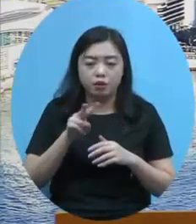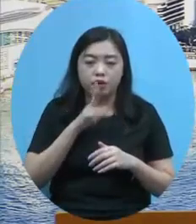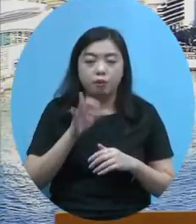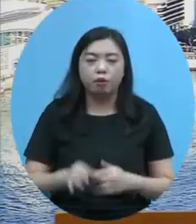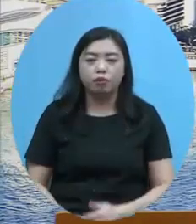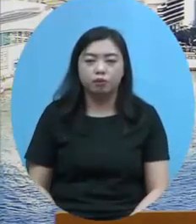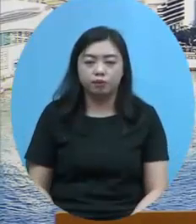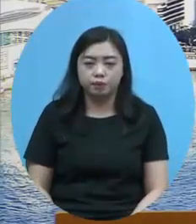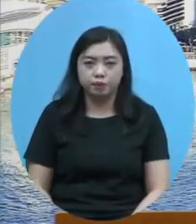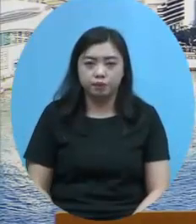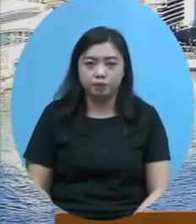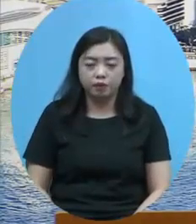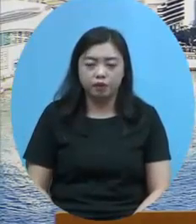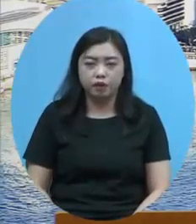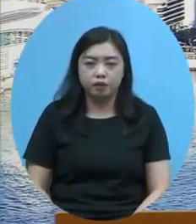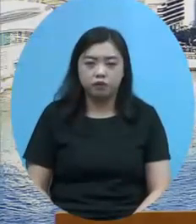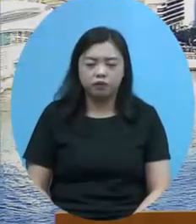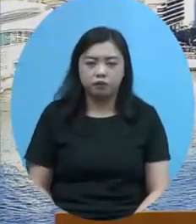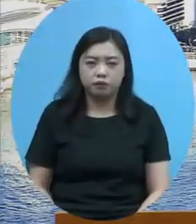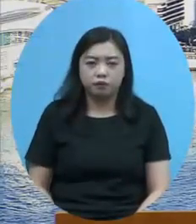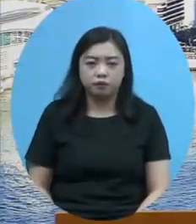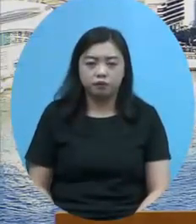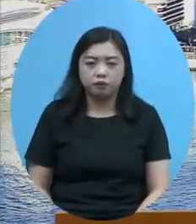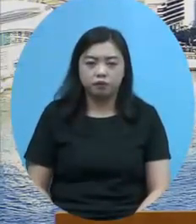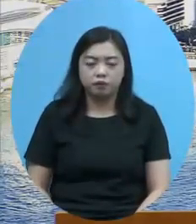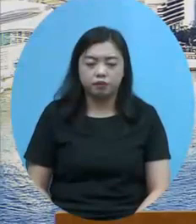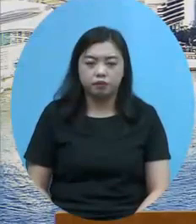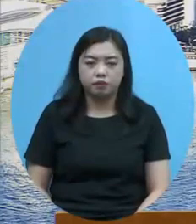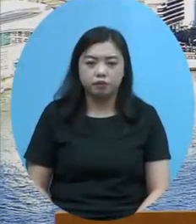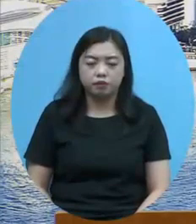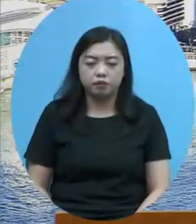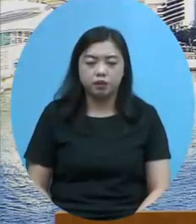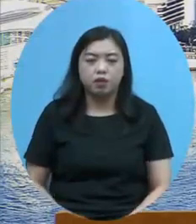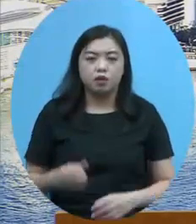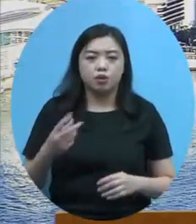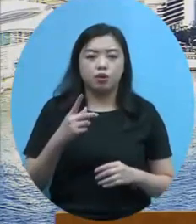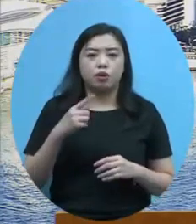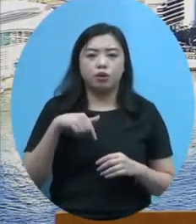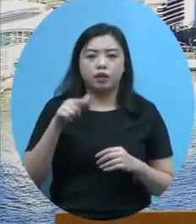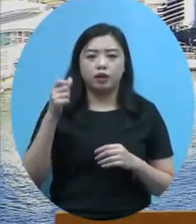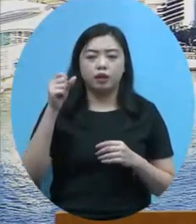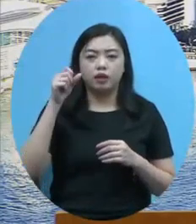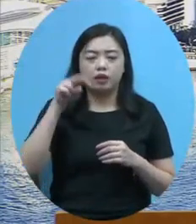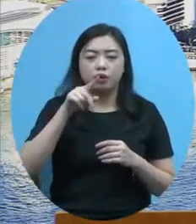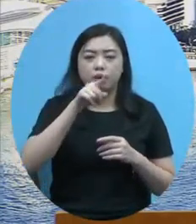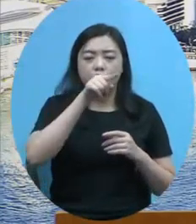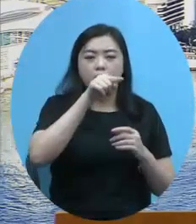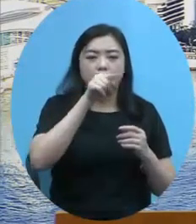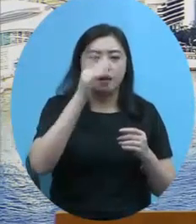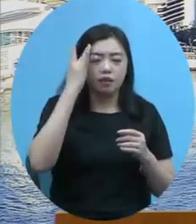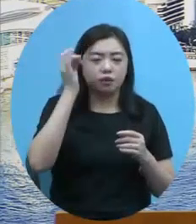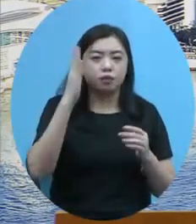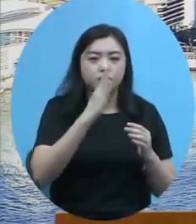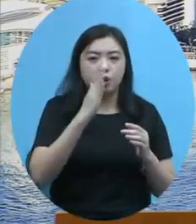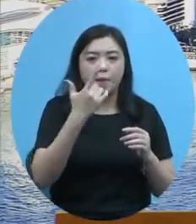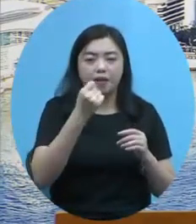咁喺6月8日嘅時候咧，我哋亦都要求咗酒店咧，為全間酒店大概80名